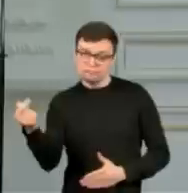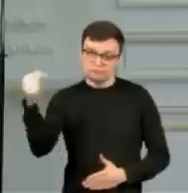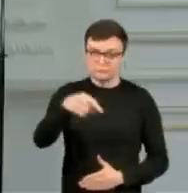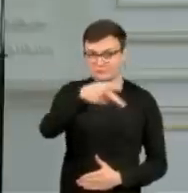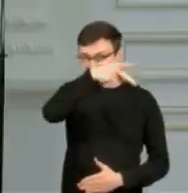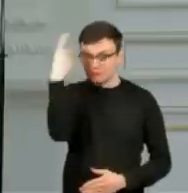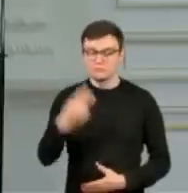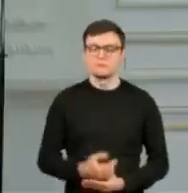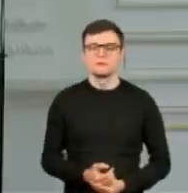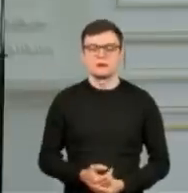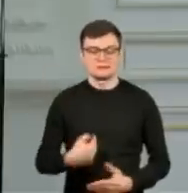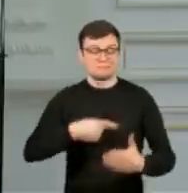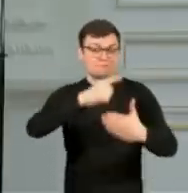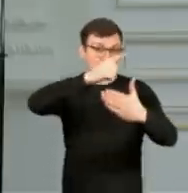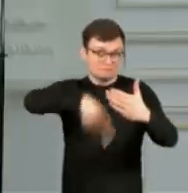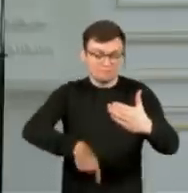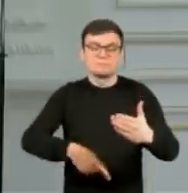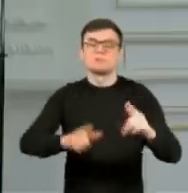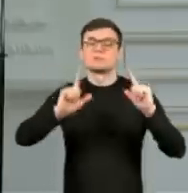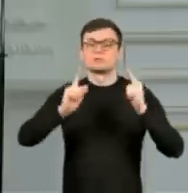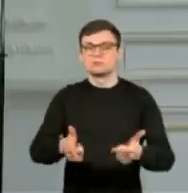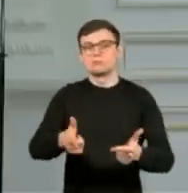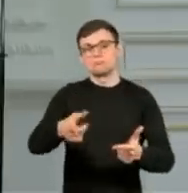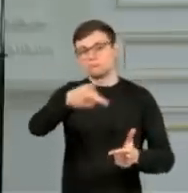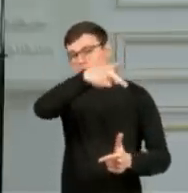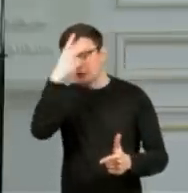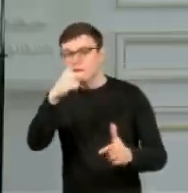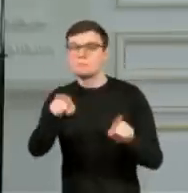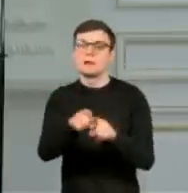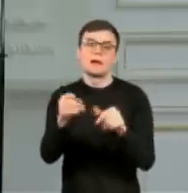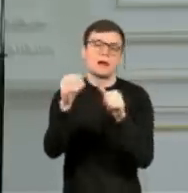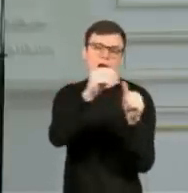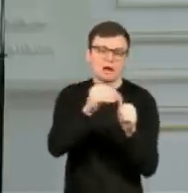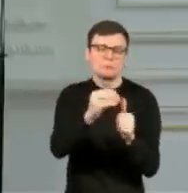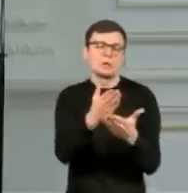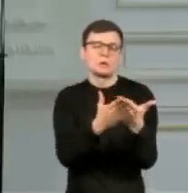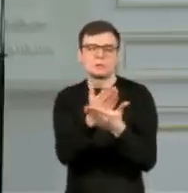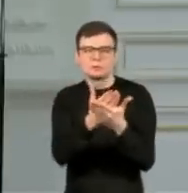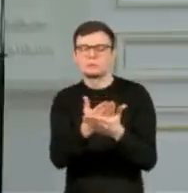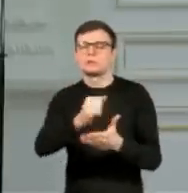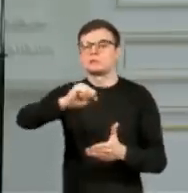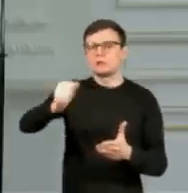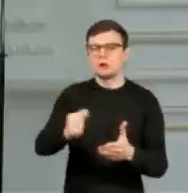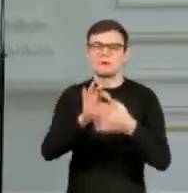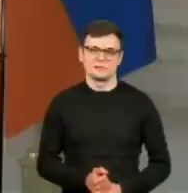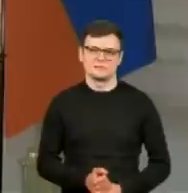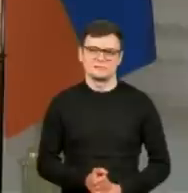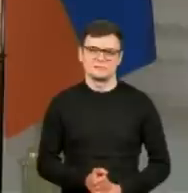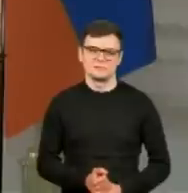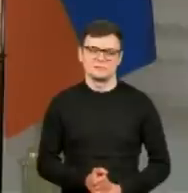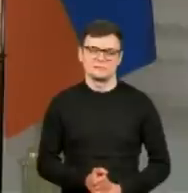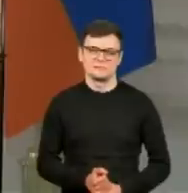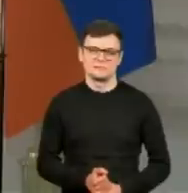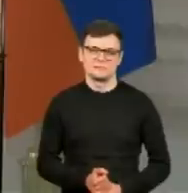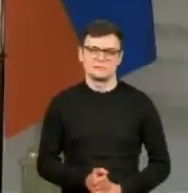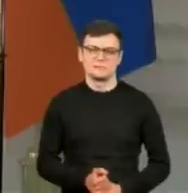ir tikiuosi, kad ilgą metę Lietuvos ir Armėnijos nuoširdį draugystė ir toliau klestės. Ačiū. Jūsų